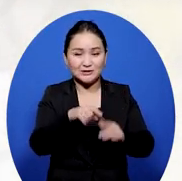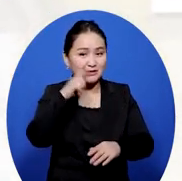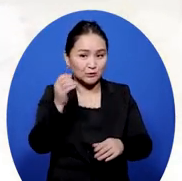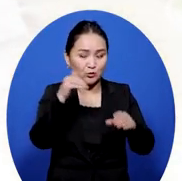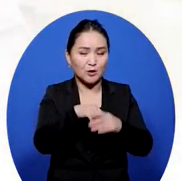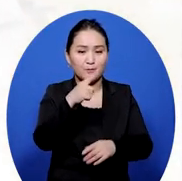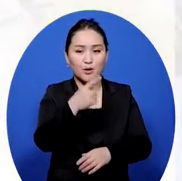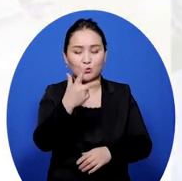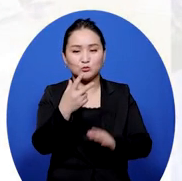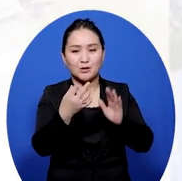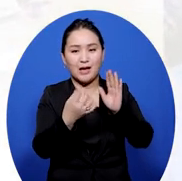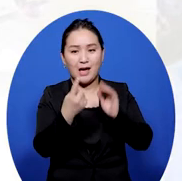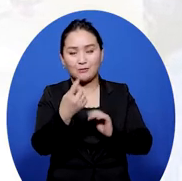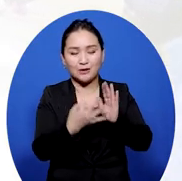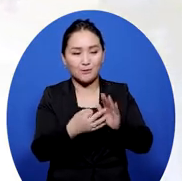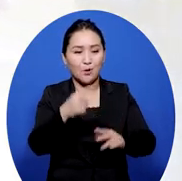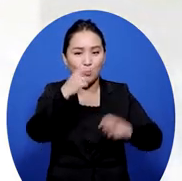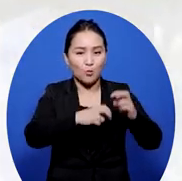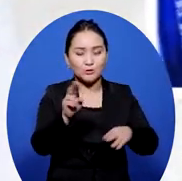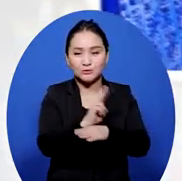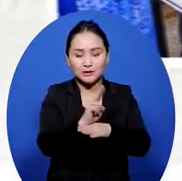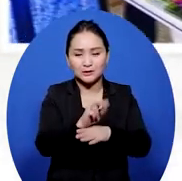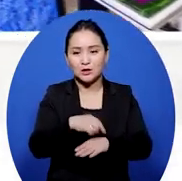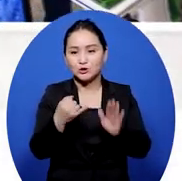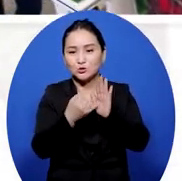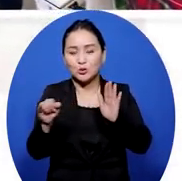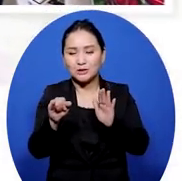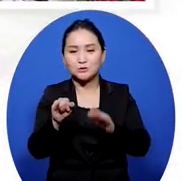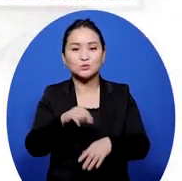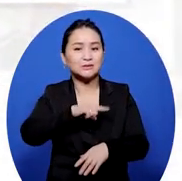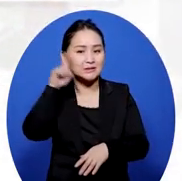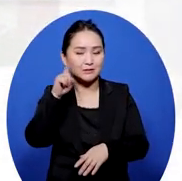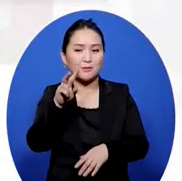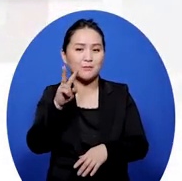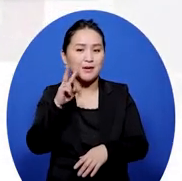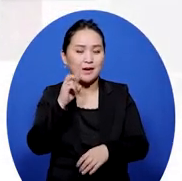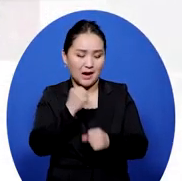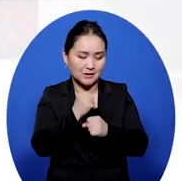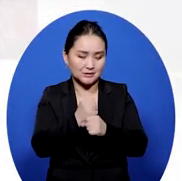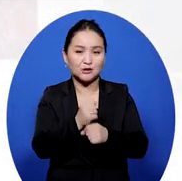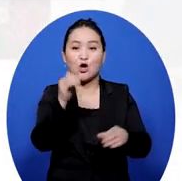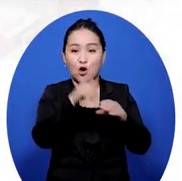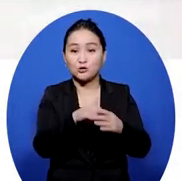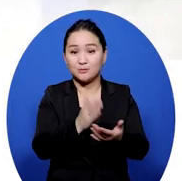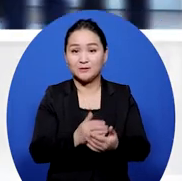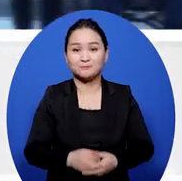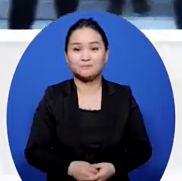хамруулж, тэдгээр 1318 нь үйлдвэрлэлийн дадлага хийж, 600 орчим залуус байнгын ажлын байртай